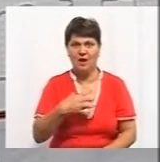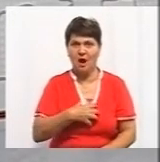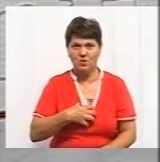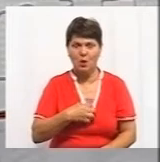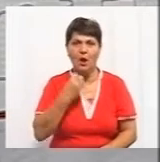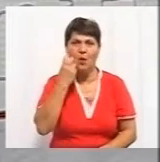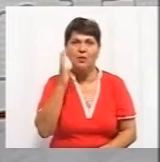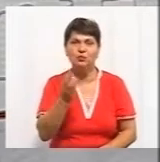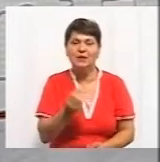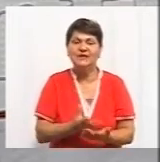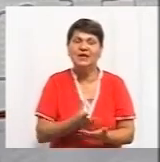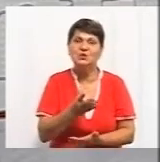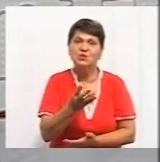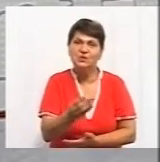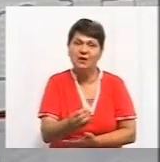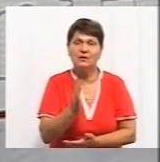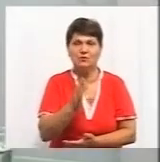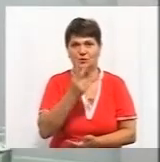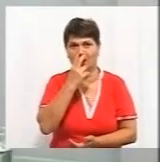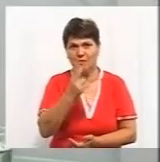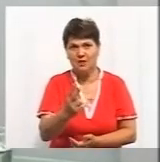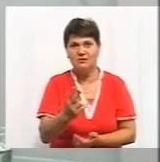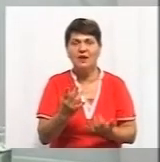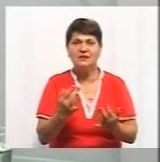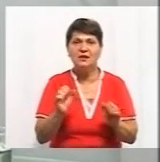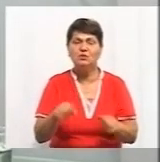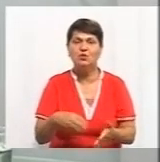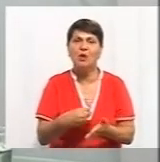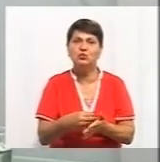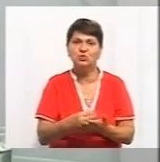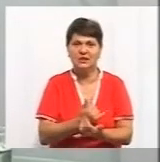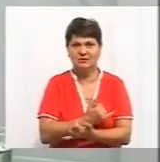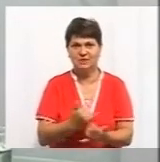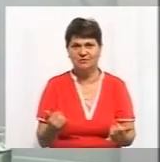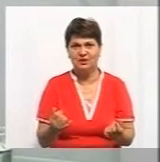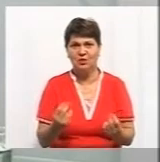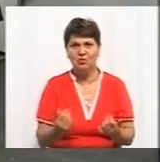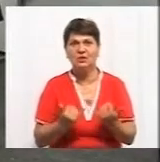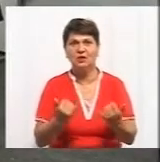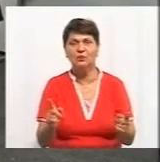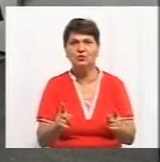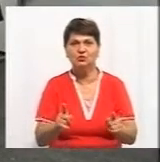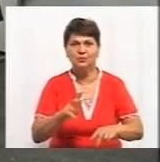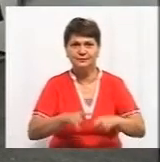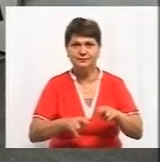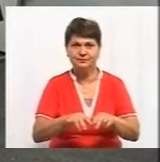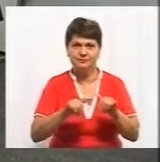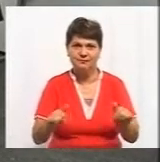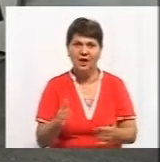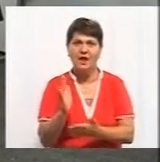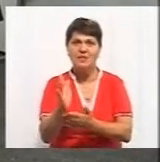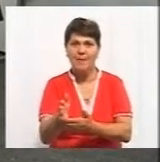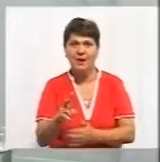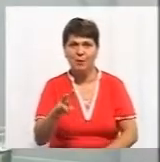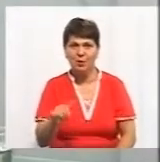коли буде фінансування і куди буде вже бачення, скільки може бюджет сьогодні забезпечити, які кошти для того, щоб будувати в тому чи іншому напрямку. Як